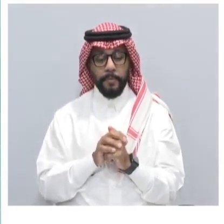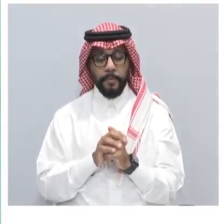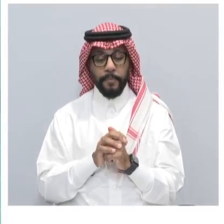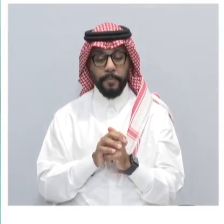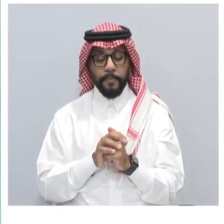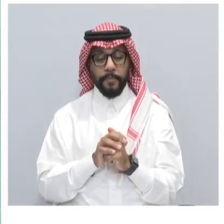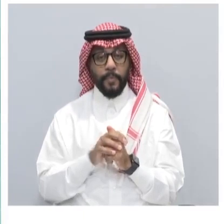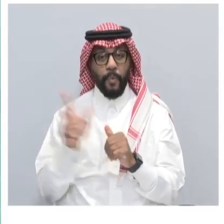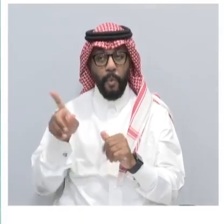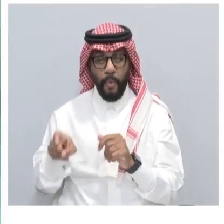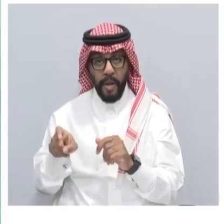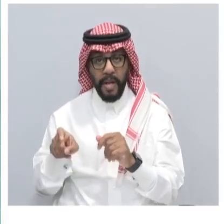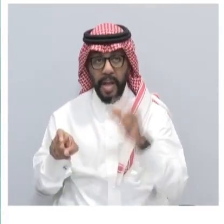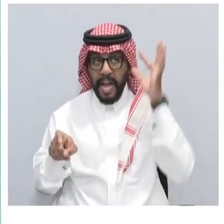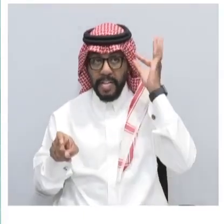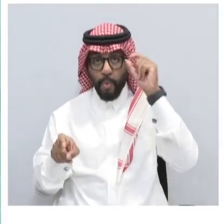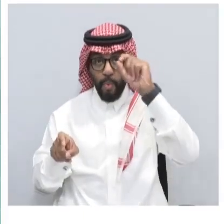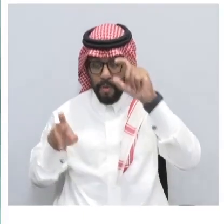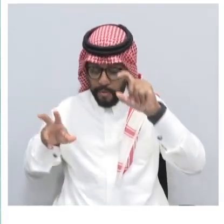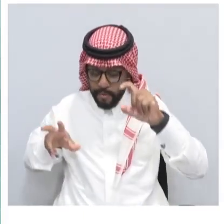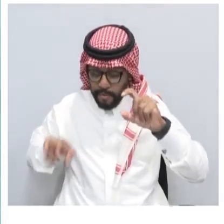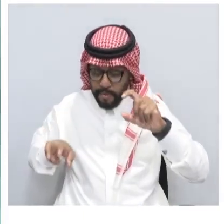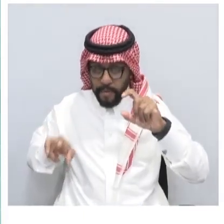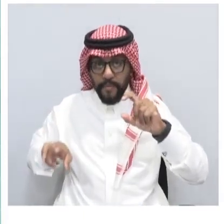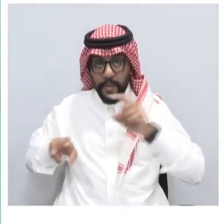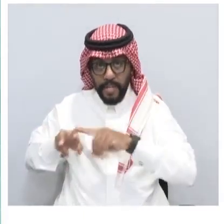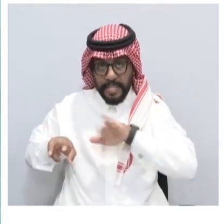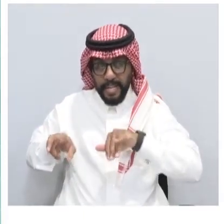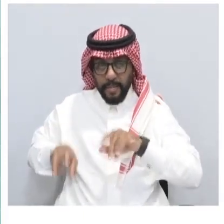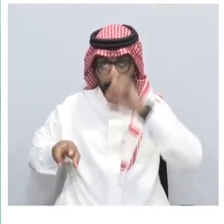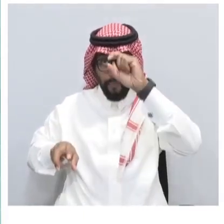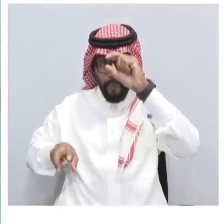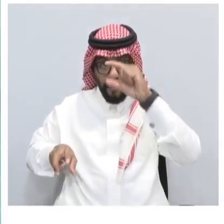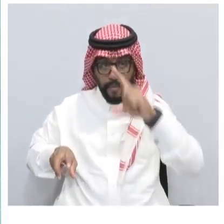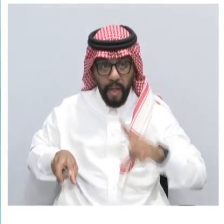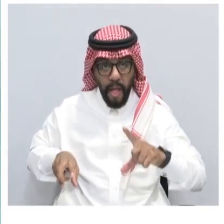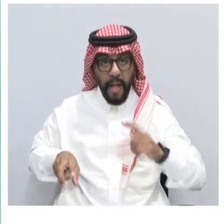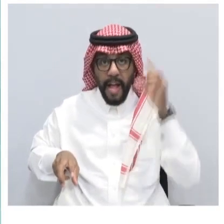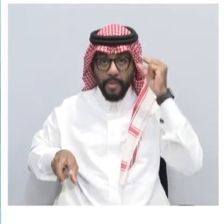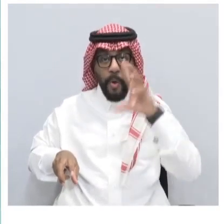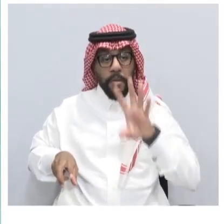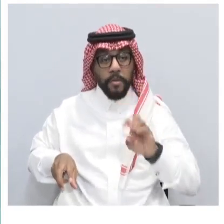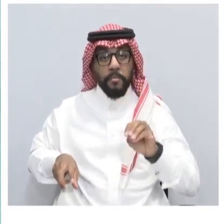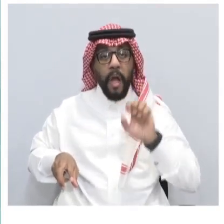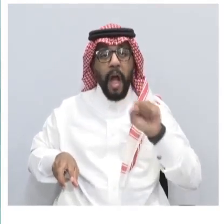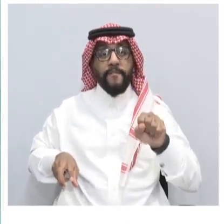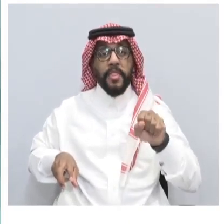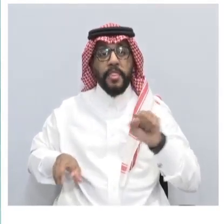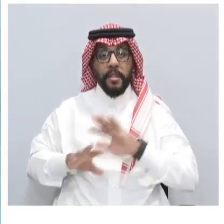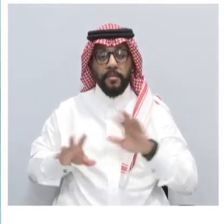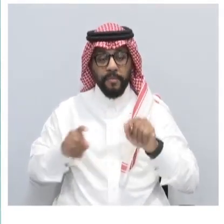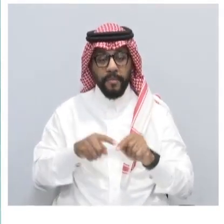اولا نقوم بتظليل هذا النص بالنقر على زر الايسر ثم التظليل بشكل كامل نضع